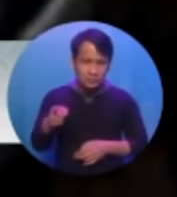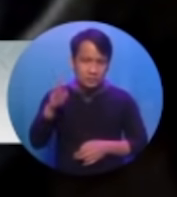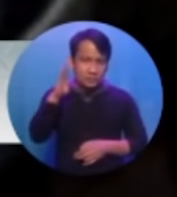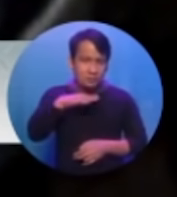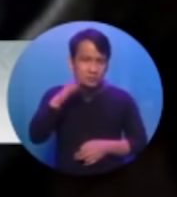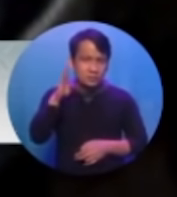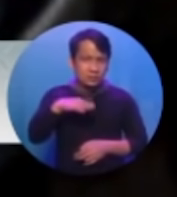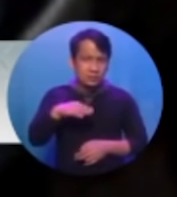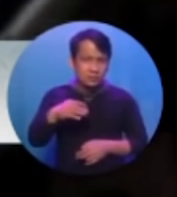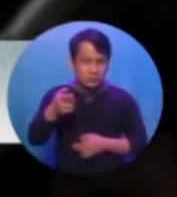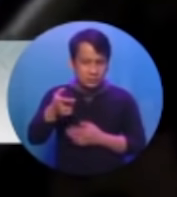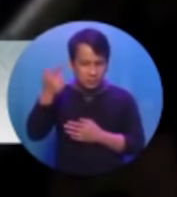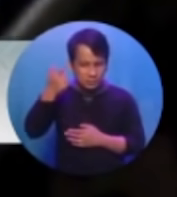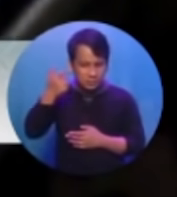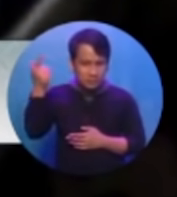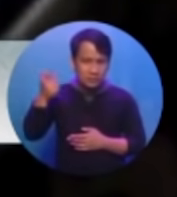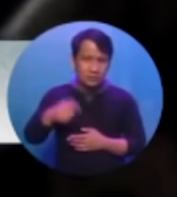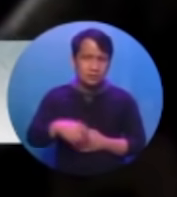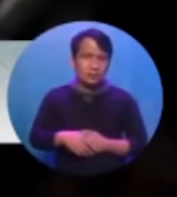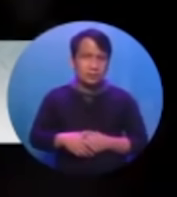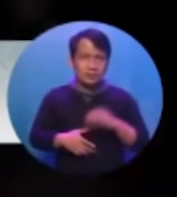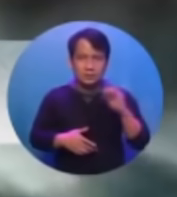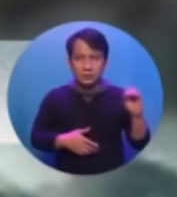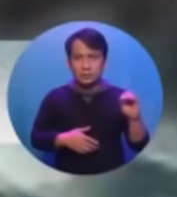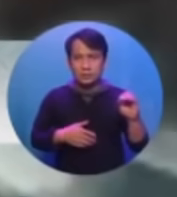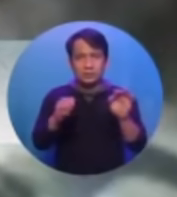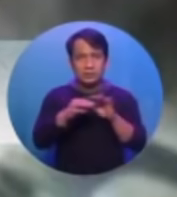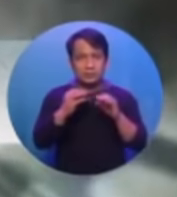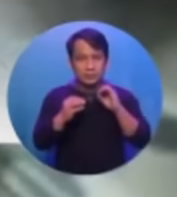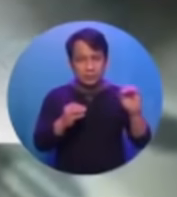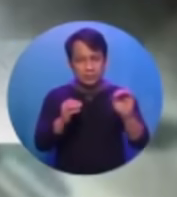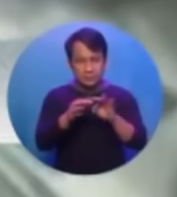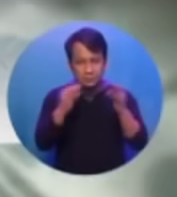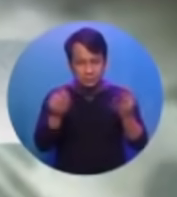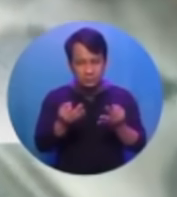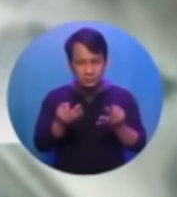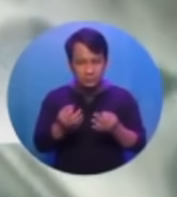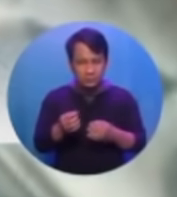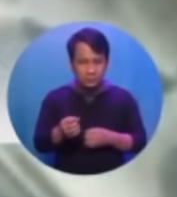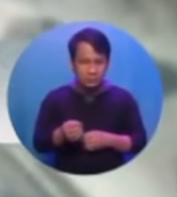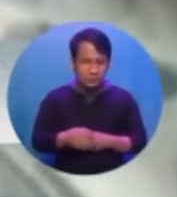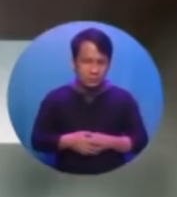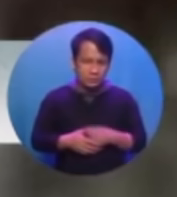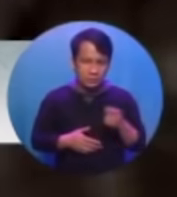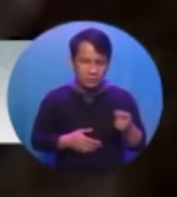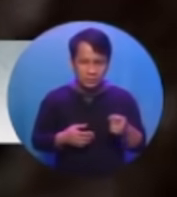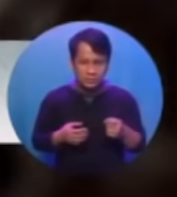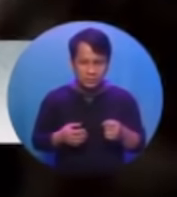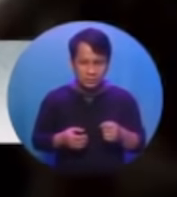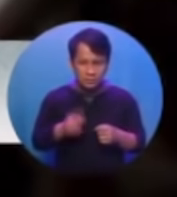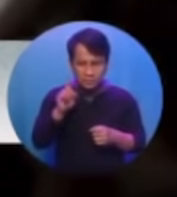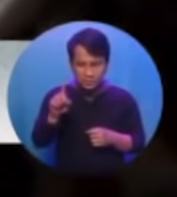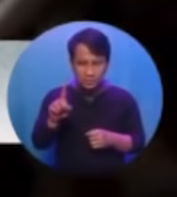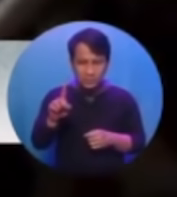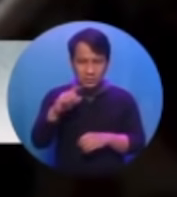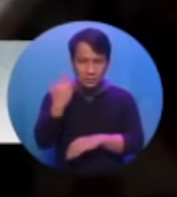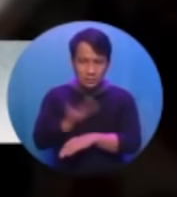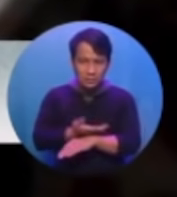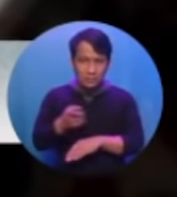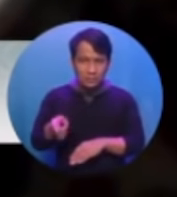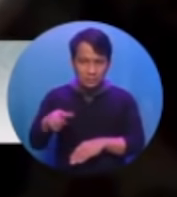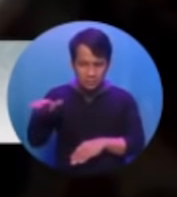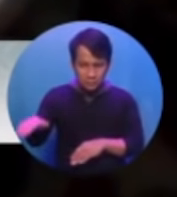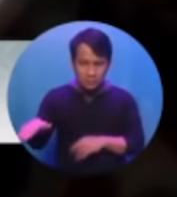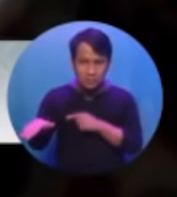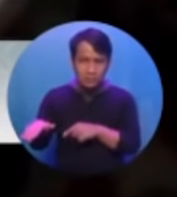kapatid kong binaril. May sarili pamilya yun, sir. Ilan po yung anak? Para tapos, Isa po yung anak niya, bata